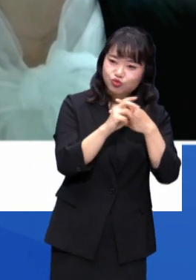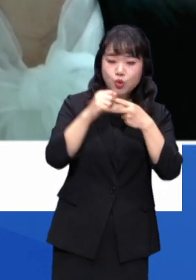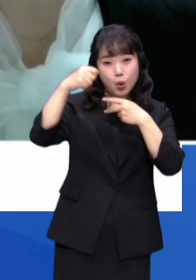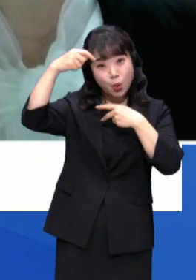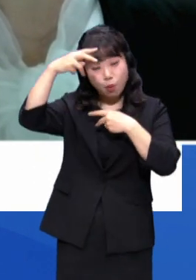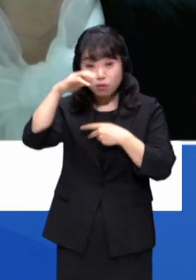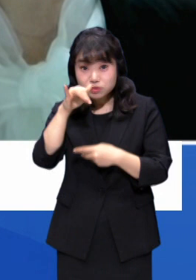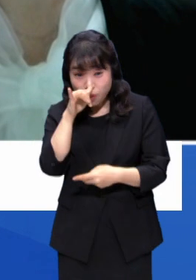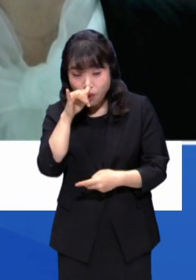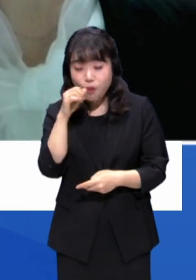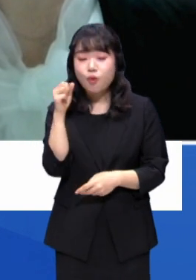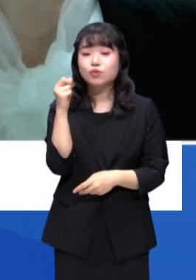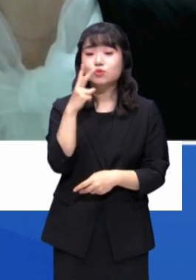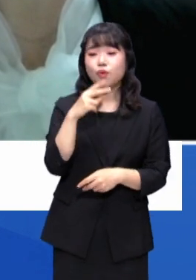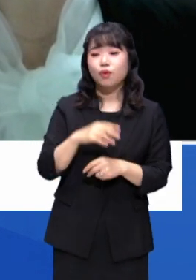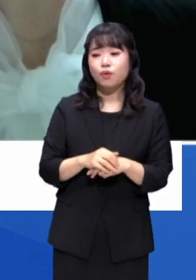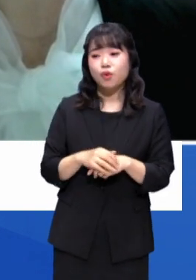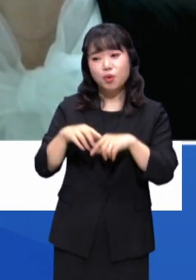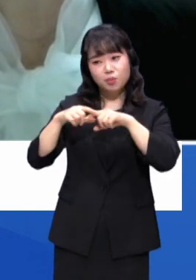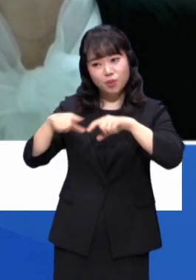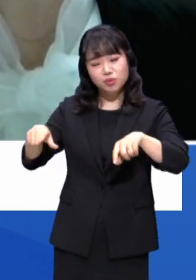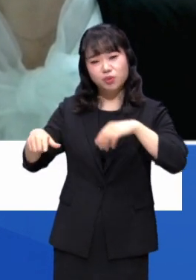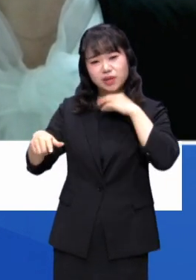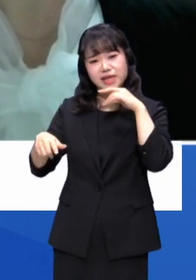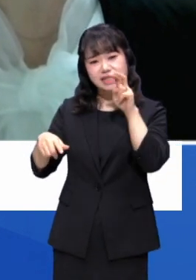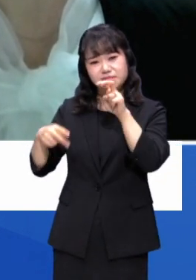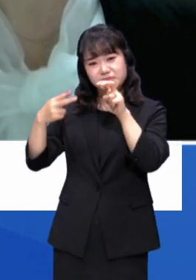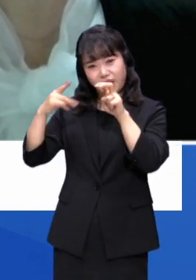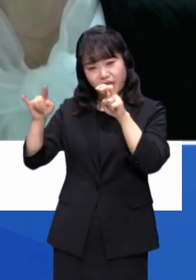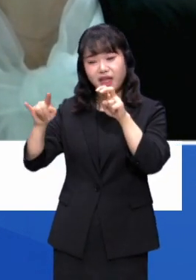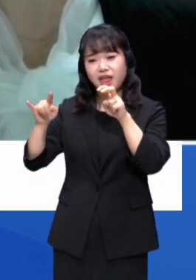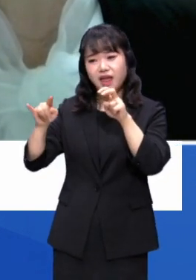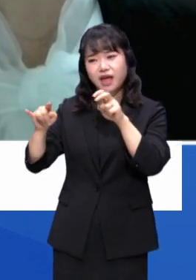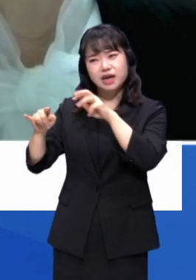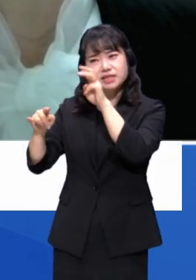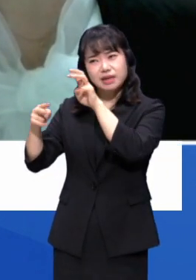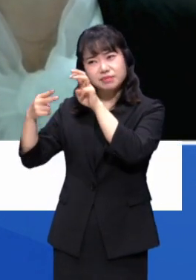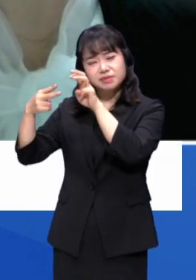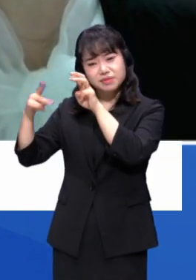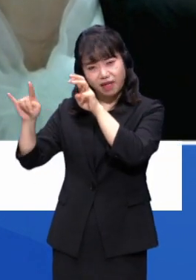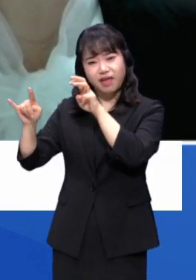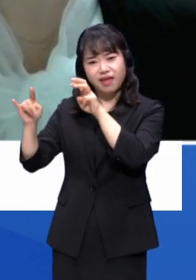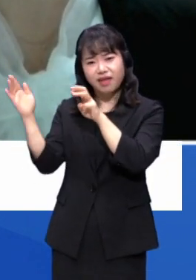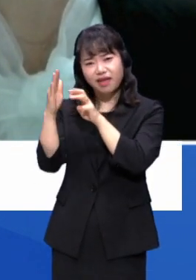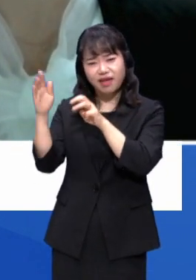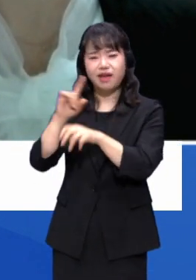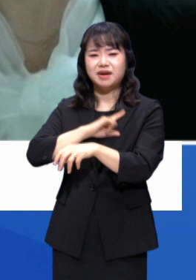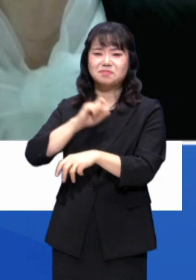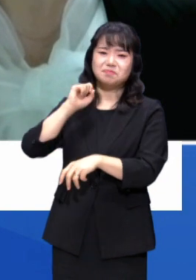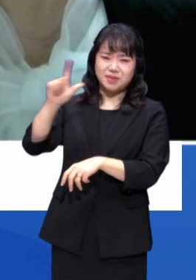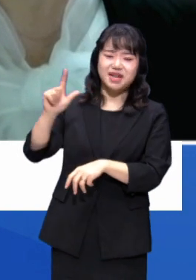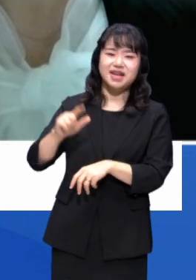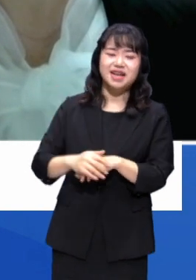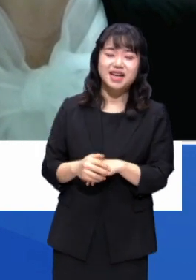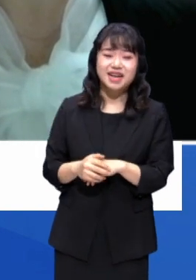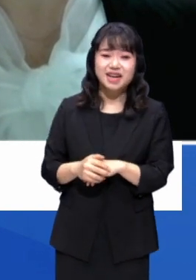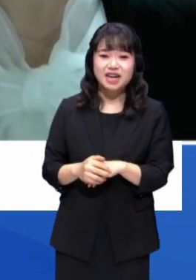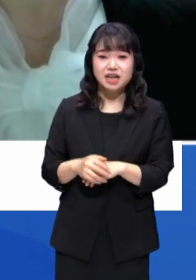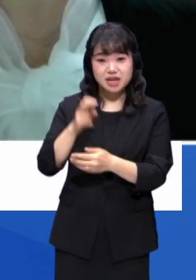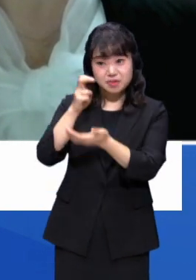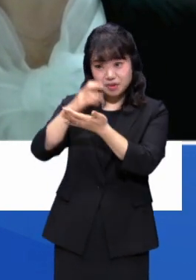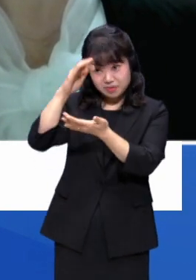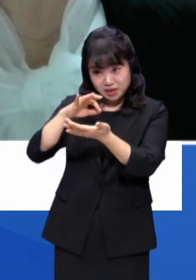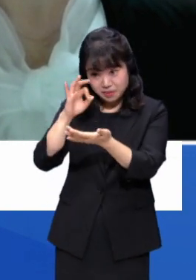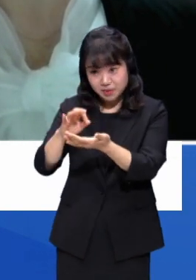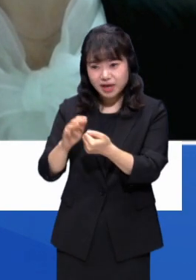고등학생도 있고요. 그렇지만 보통은 20대 후반에서 30대 초반이 제일 많다고 합니다. 조례에